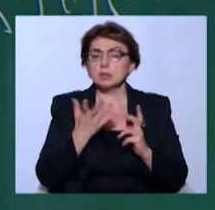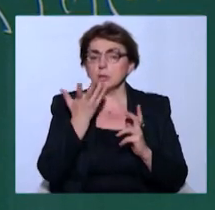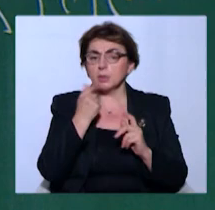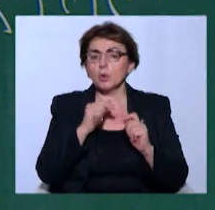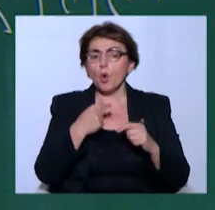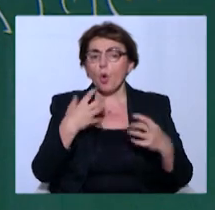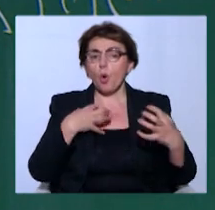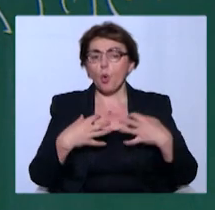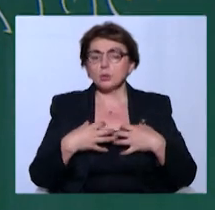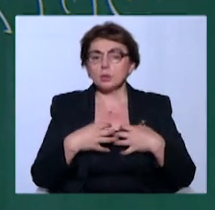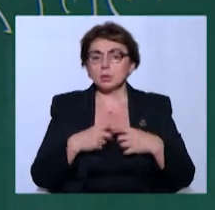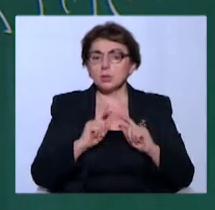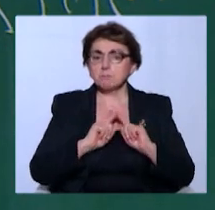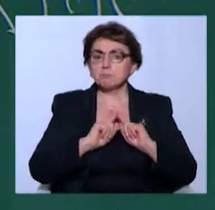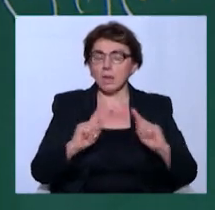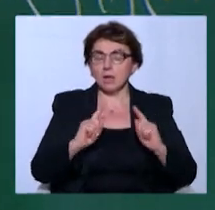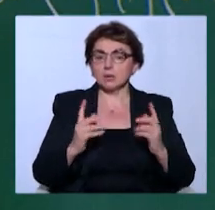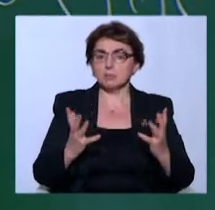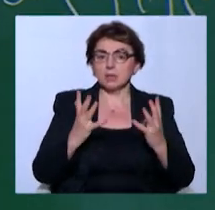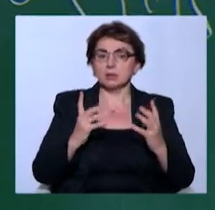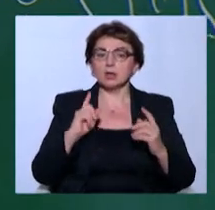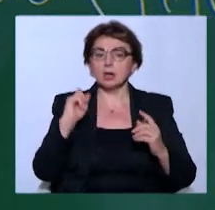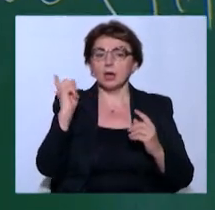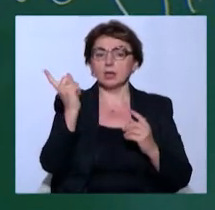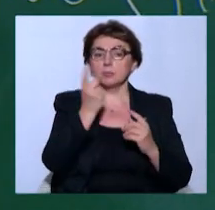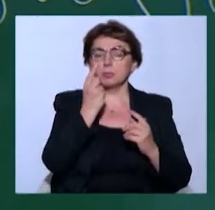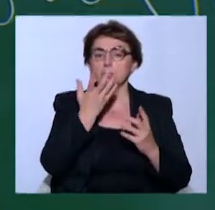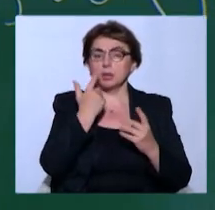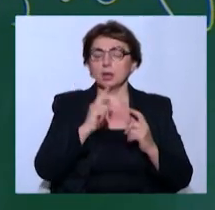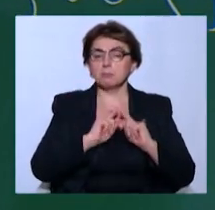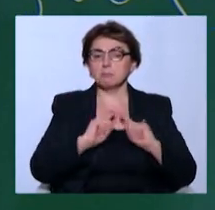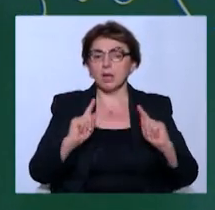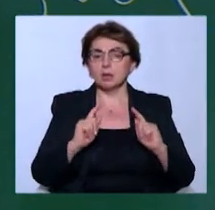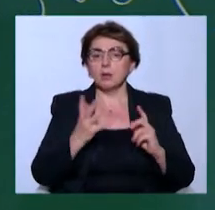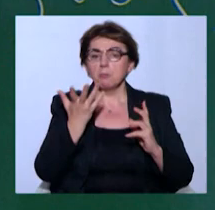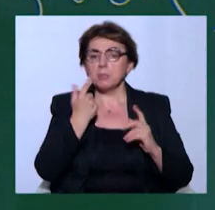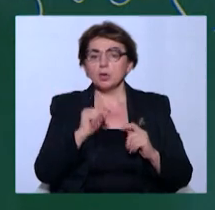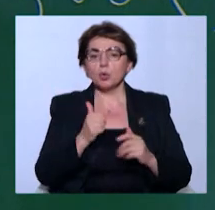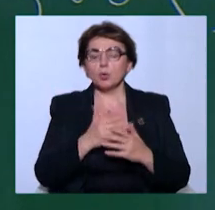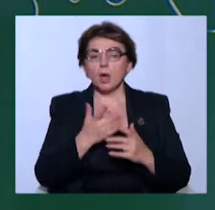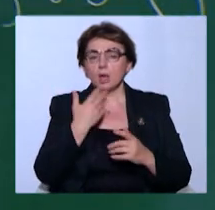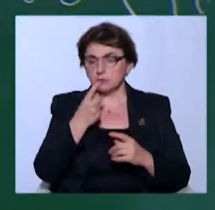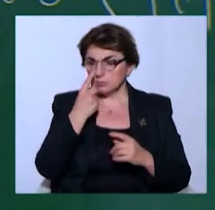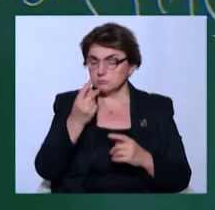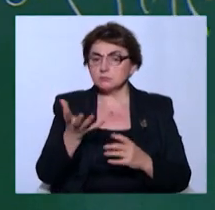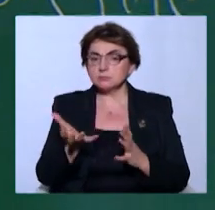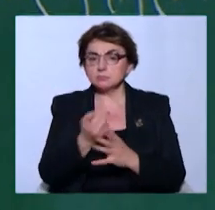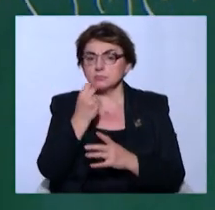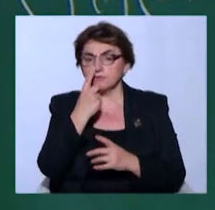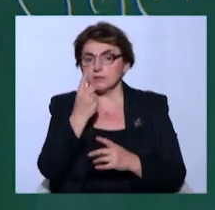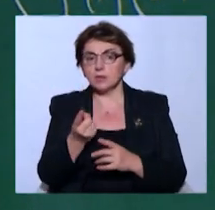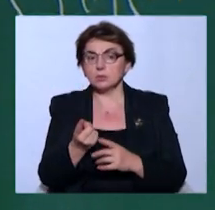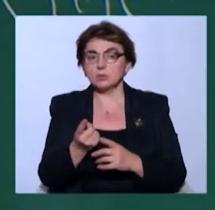რომლებსაც აქვთ ძლიერი შხამი, ან შეიძლება შხამი არ აქვს, მაგრამ აქვს ძალიან ცუდი გემო.